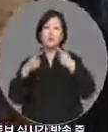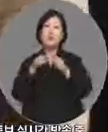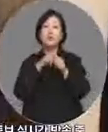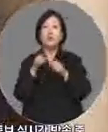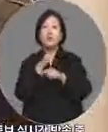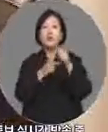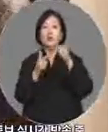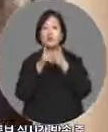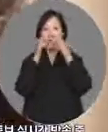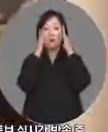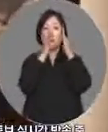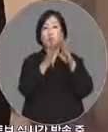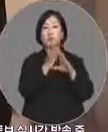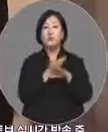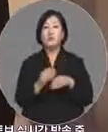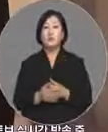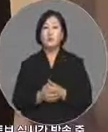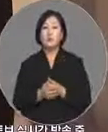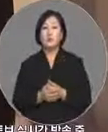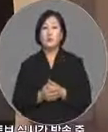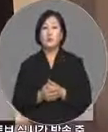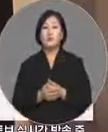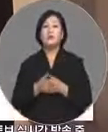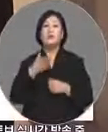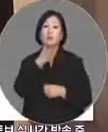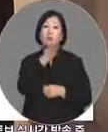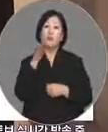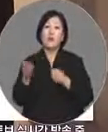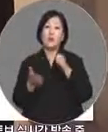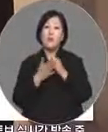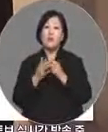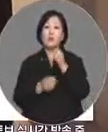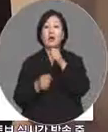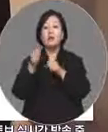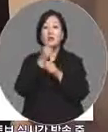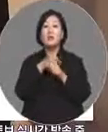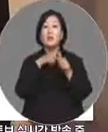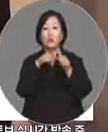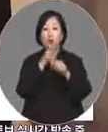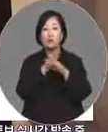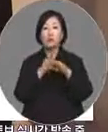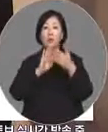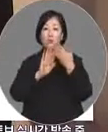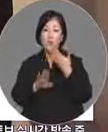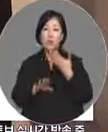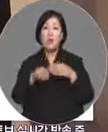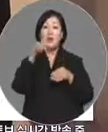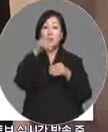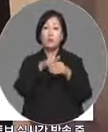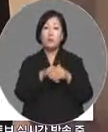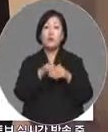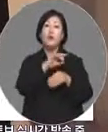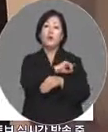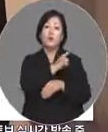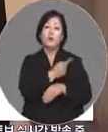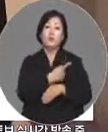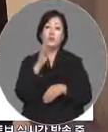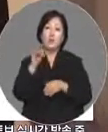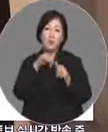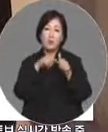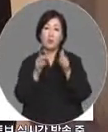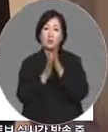신경을 쓰고 있습니다. 교과와 창의적 체험활동 시간을 활용해서 미래 유권자 교육을 실시하고 있고요.